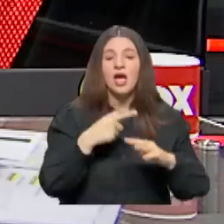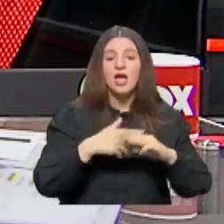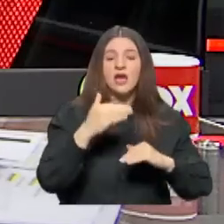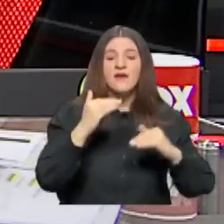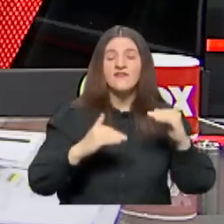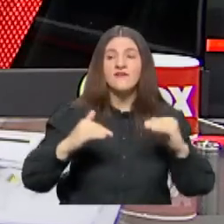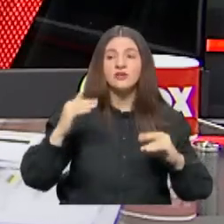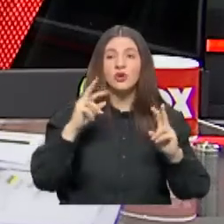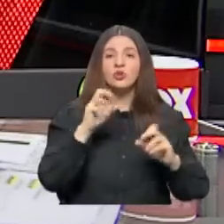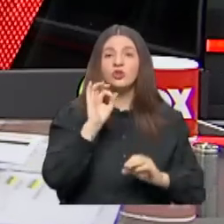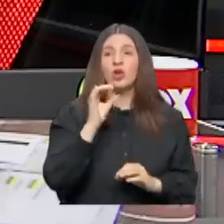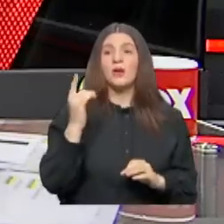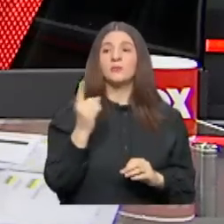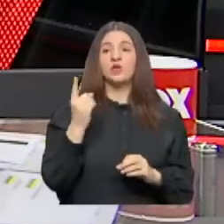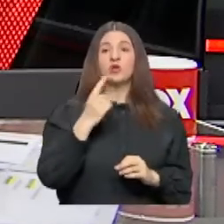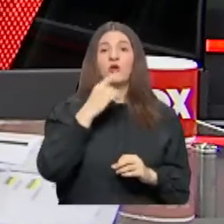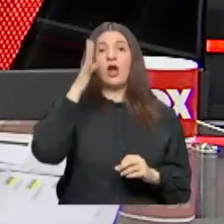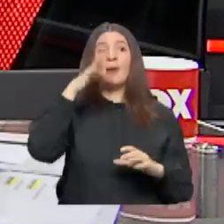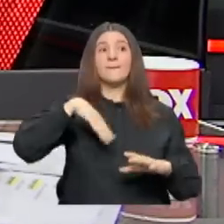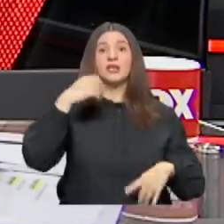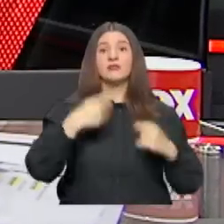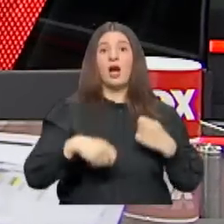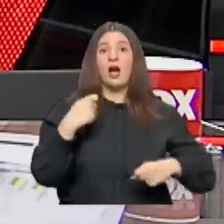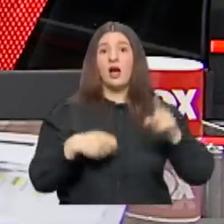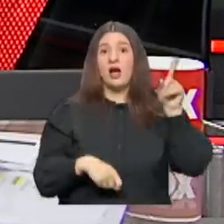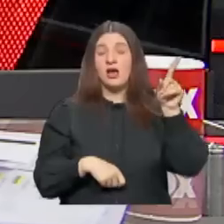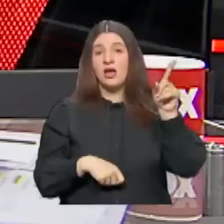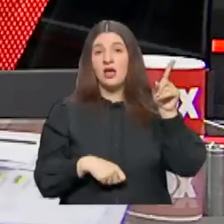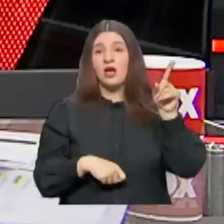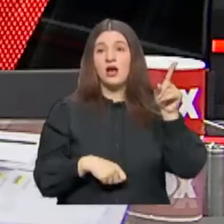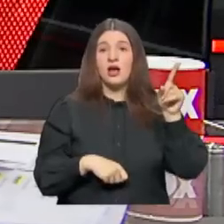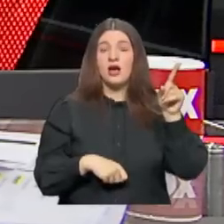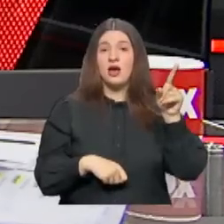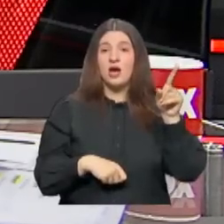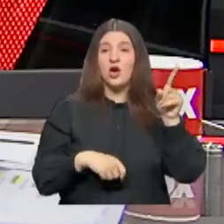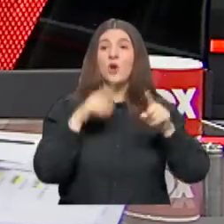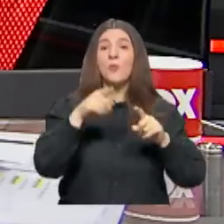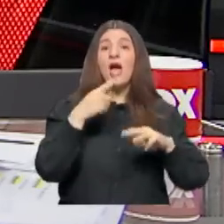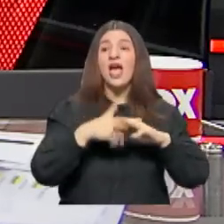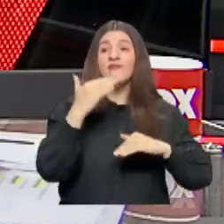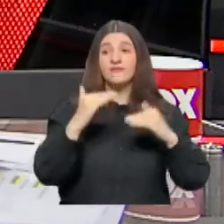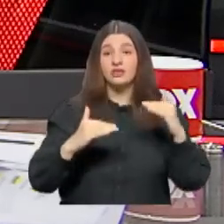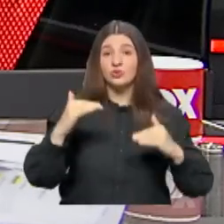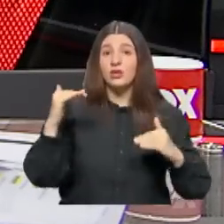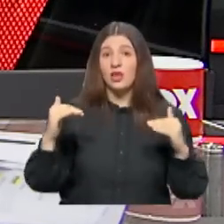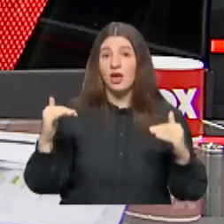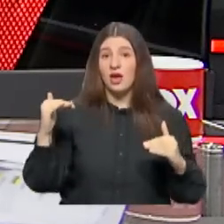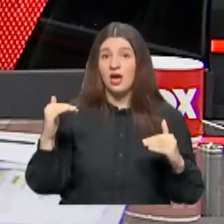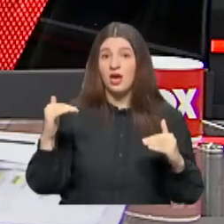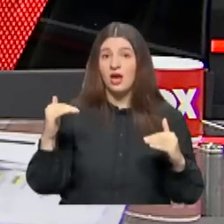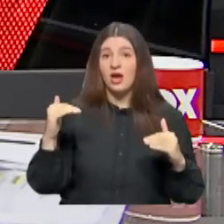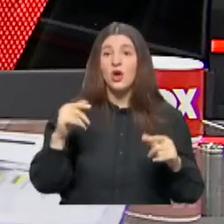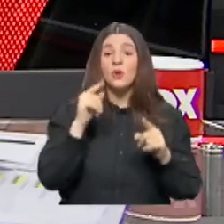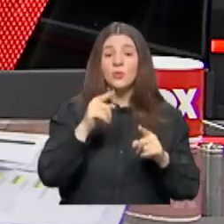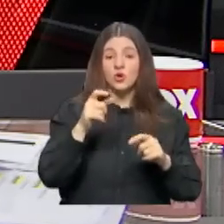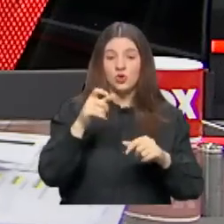enflasyon konusunda şöyle bir şey söylüyor Amerikan Merkez Bankası. Bu enflasyonla